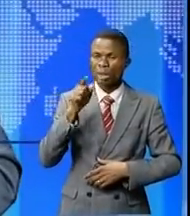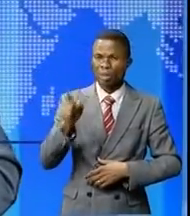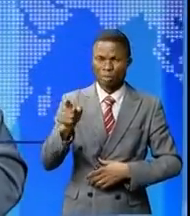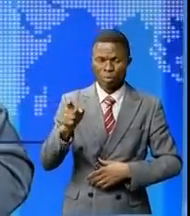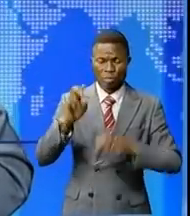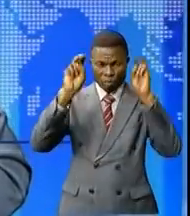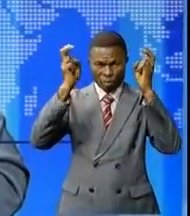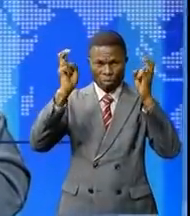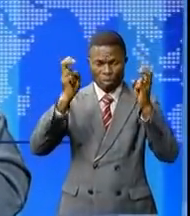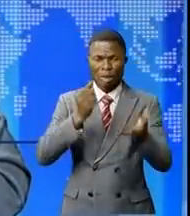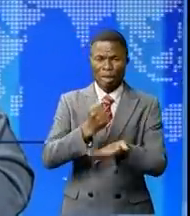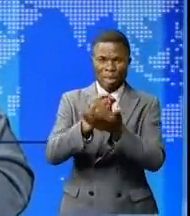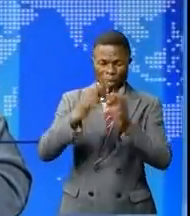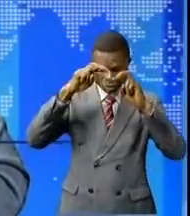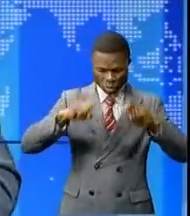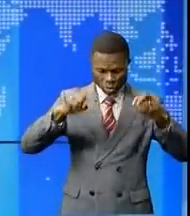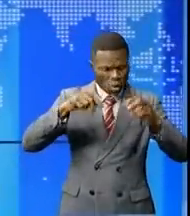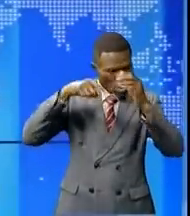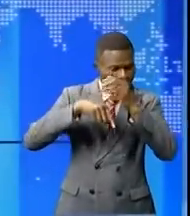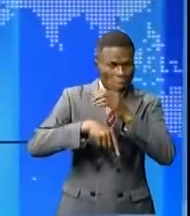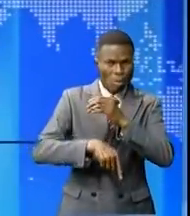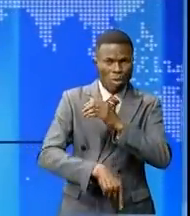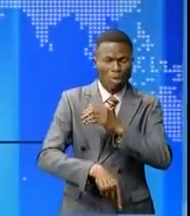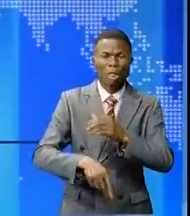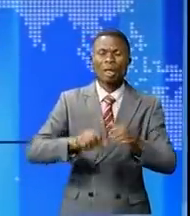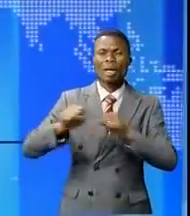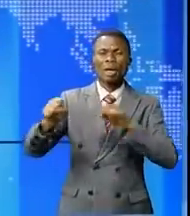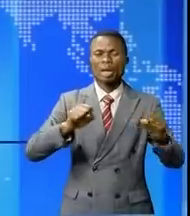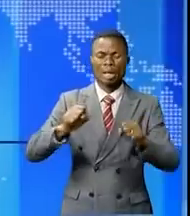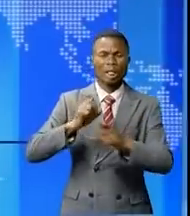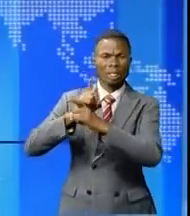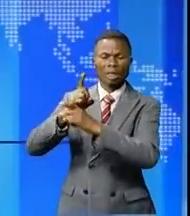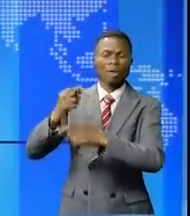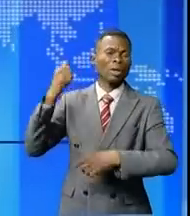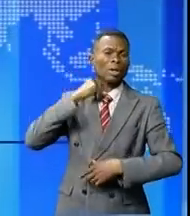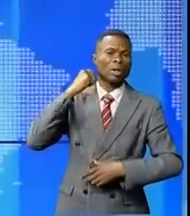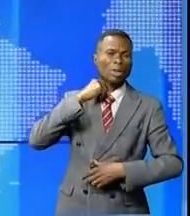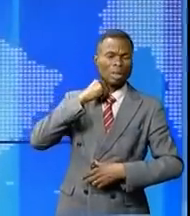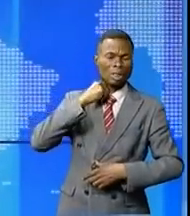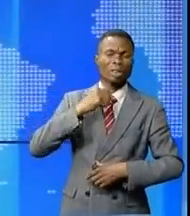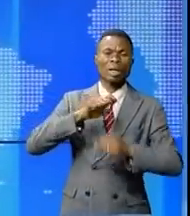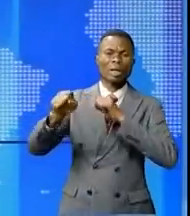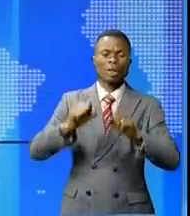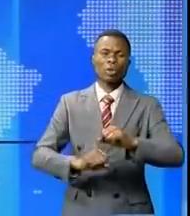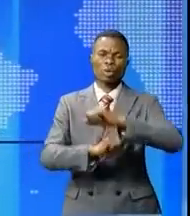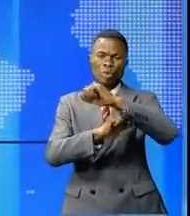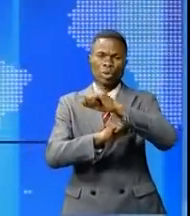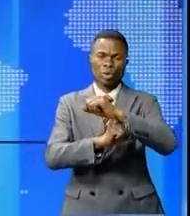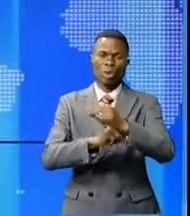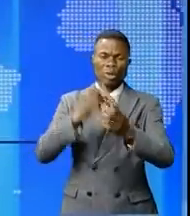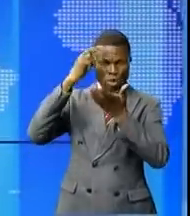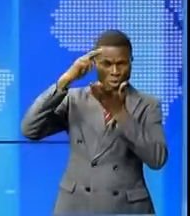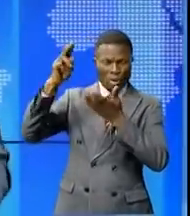sujets a servi d'étude approfondie d'une thèse d'agrégation en médecine dont la thèse a été soutenue à l'université